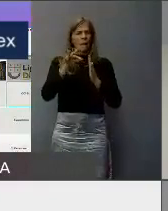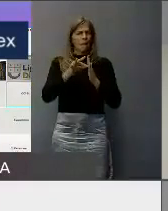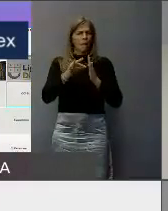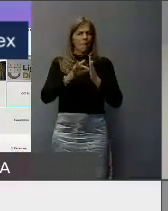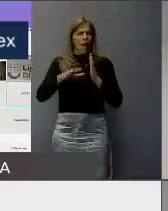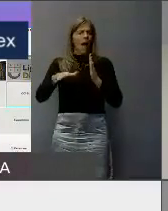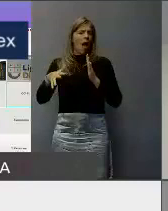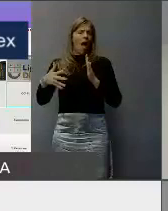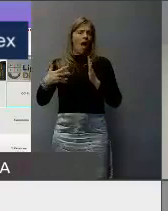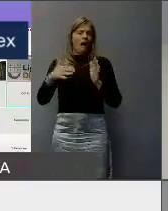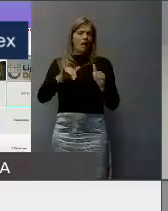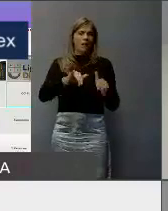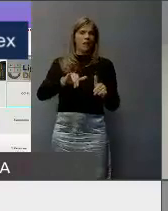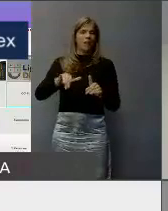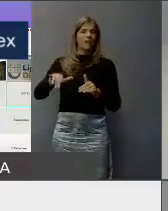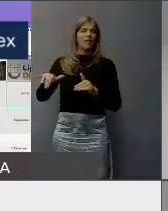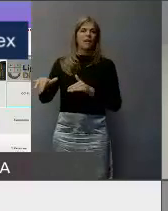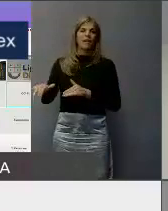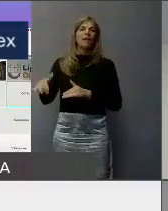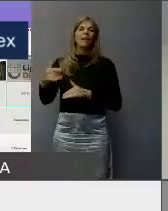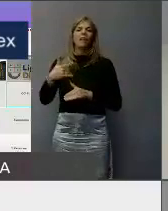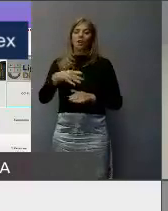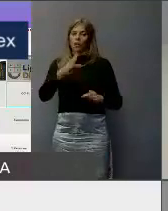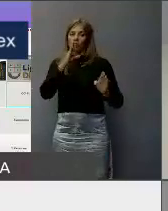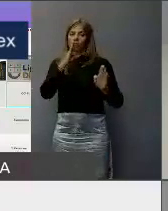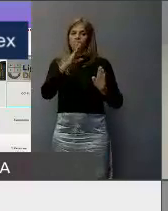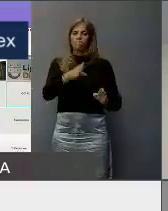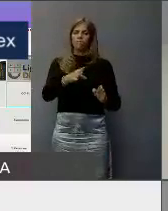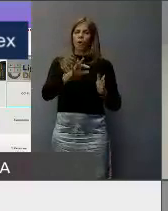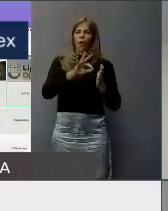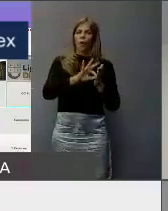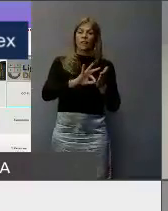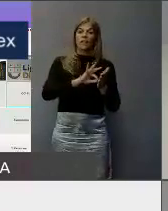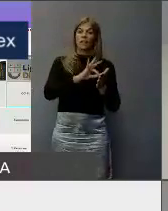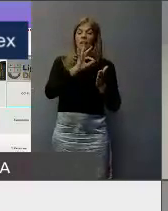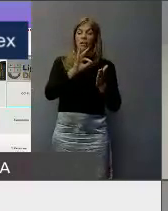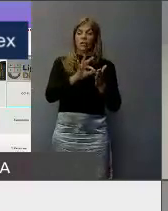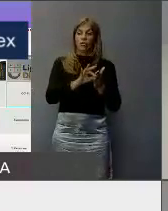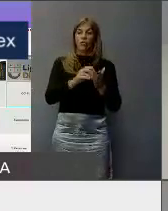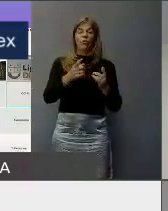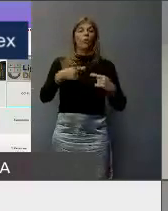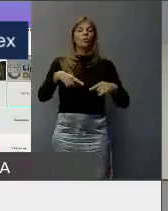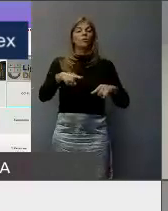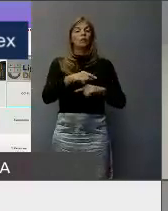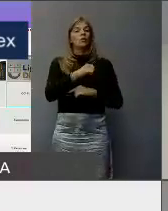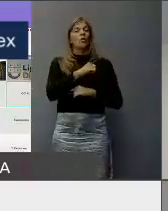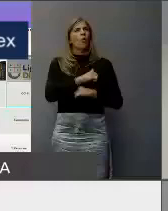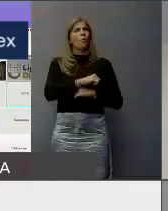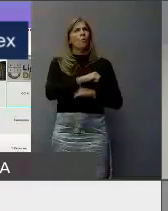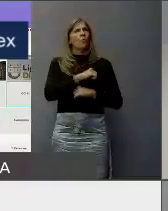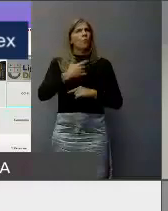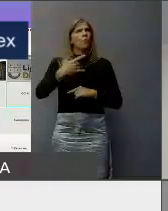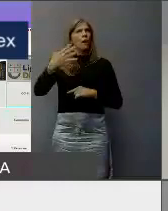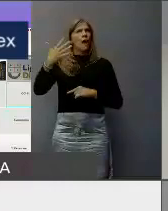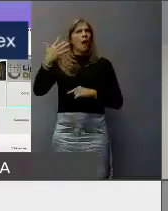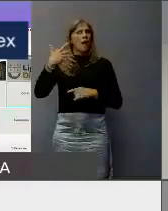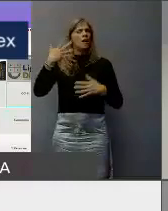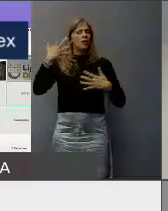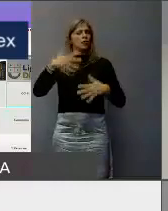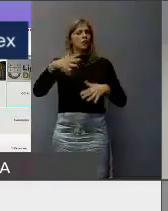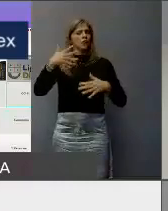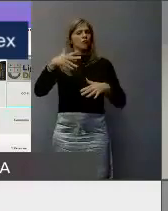richiamo l'ordine del giorno del consiglio comunale ha accolto la che la giunta